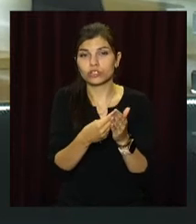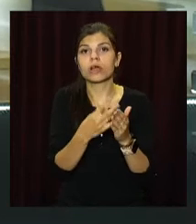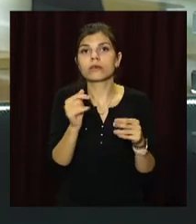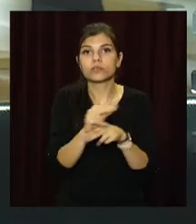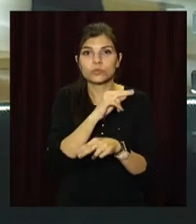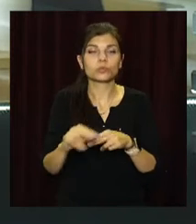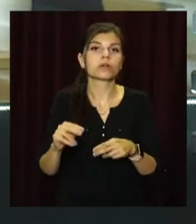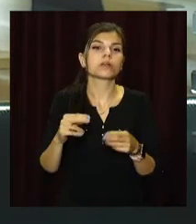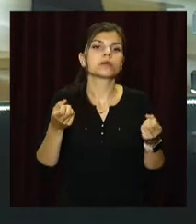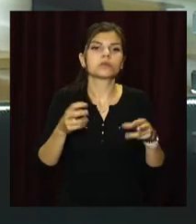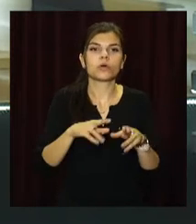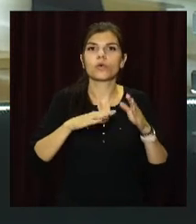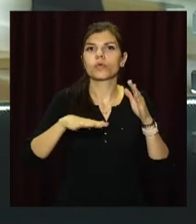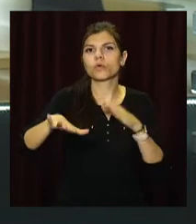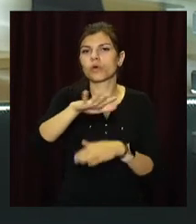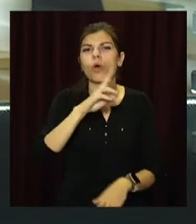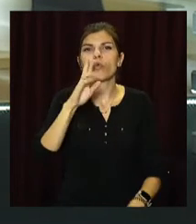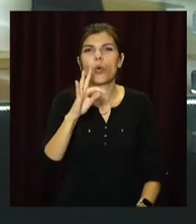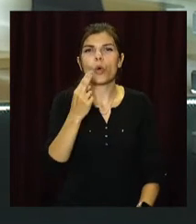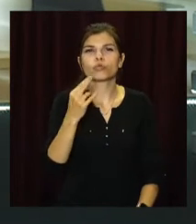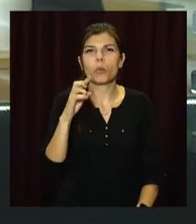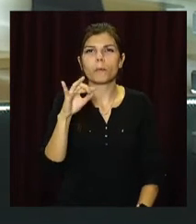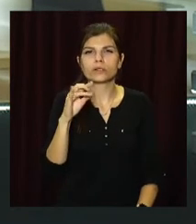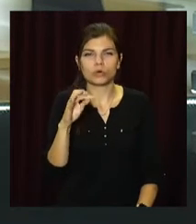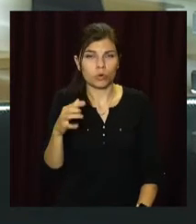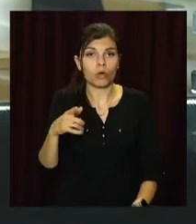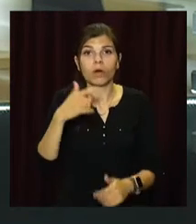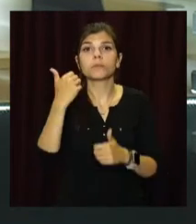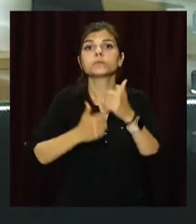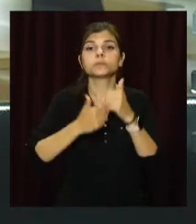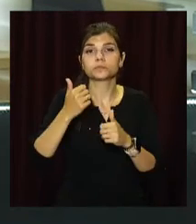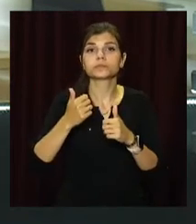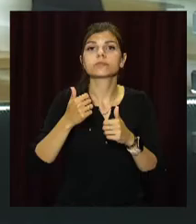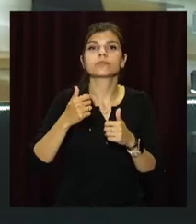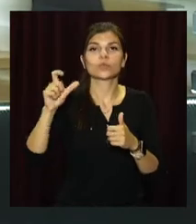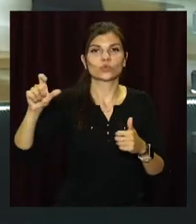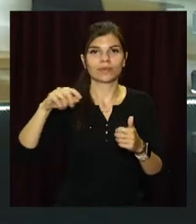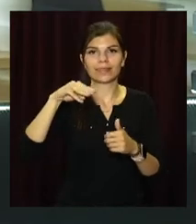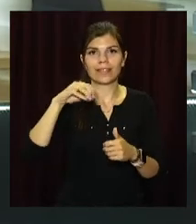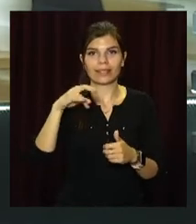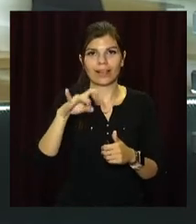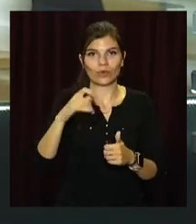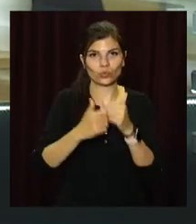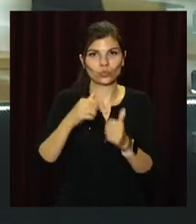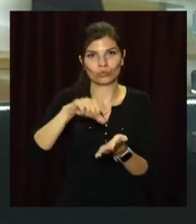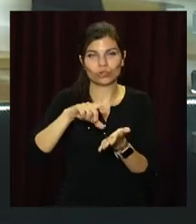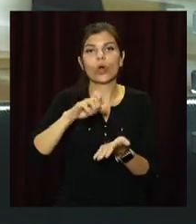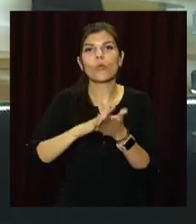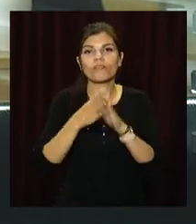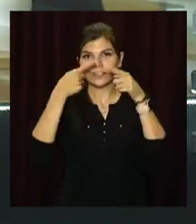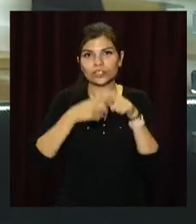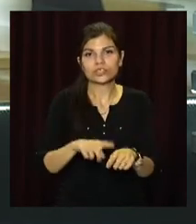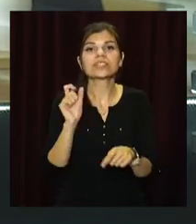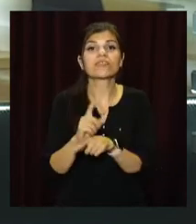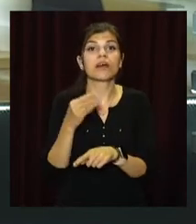ремонт дренажної системи по вулиці Коцюбинського. Відповідний тендер оголосив департамент капітального будівництва міста. За умовами